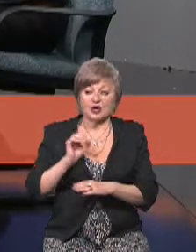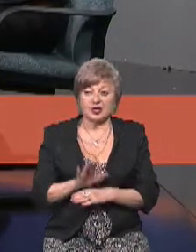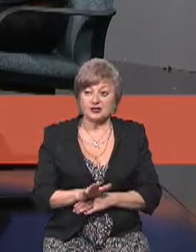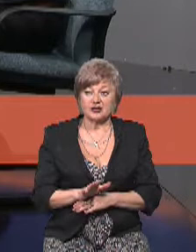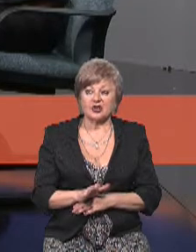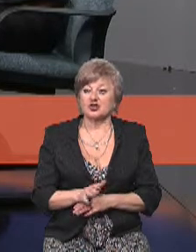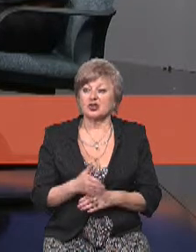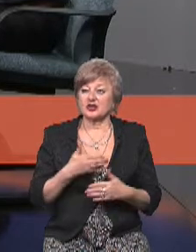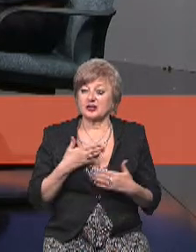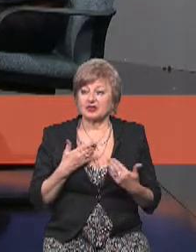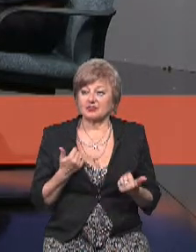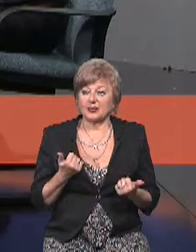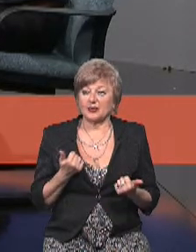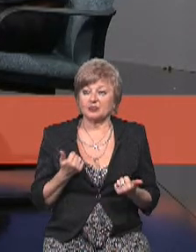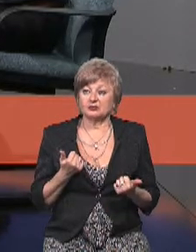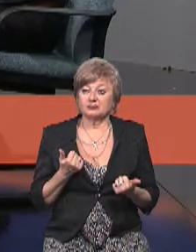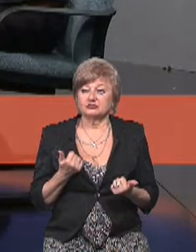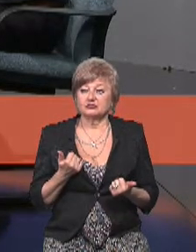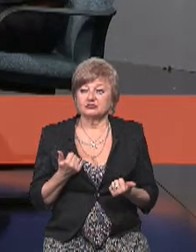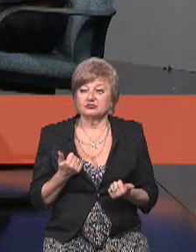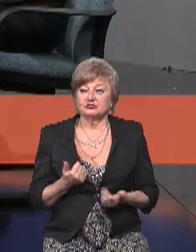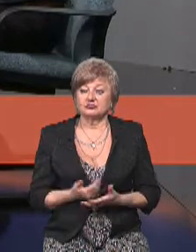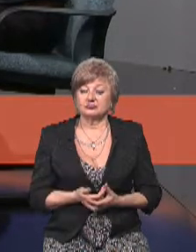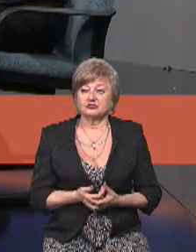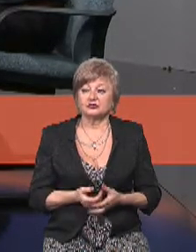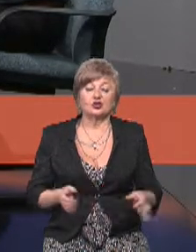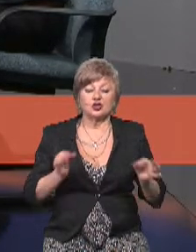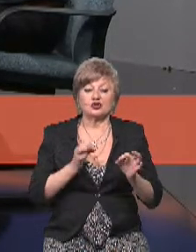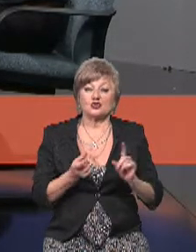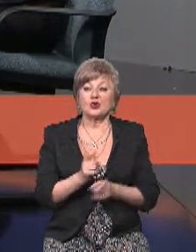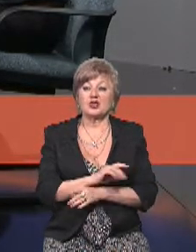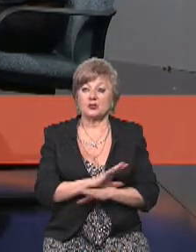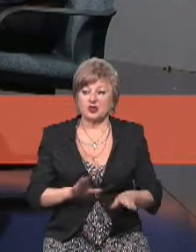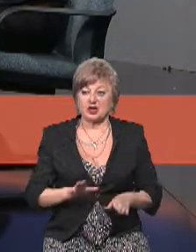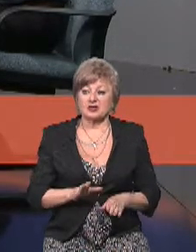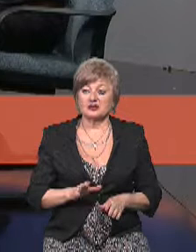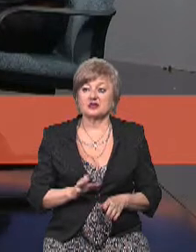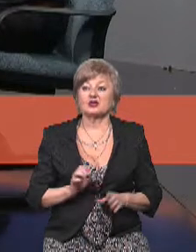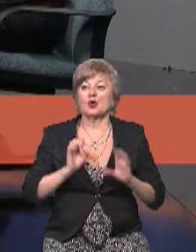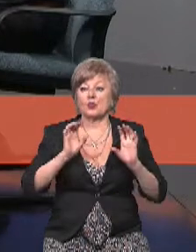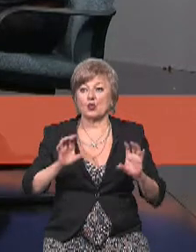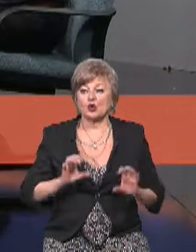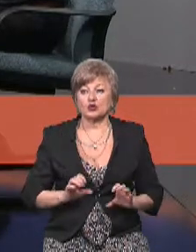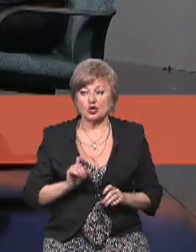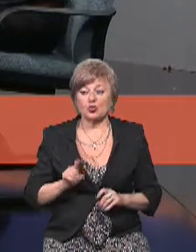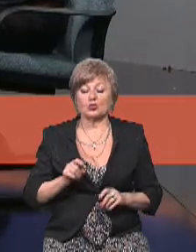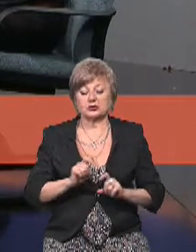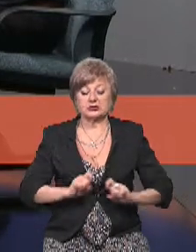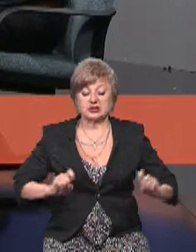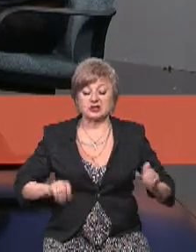розпорядженнями, ні нормативними, під нормативними актами на кожен чим не змінюється. Зміна закону, буде засідати нова Верховна